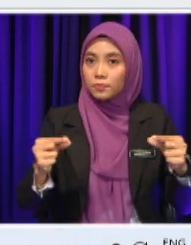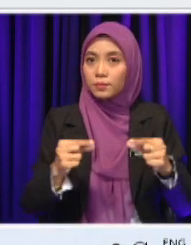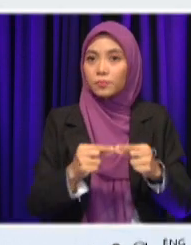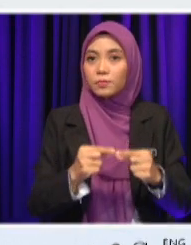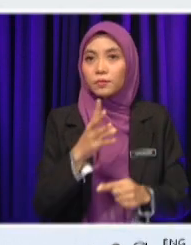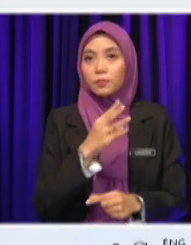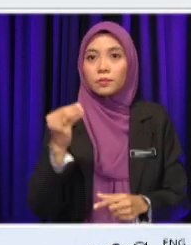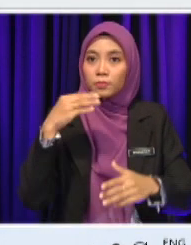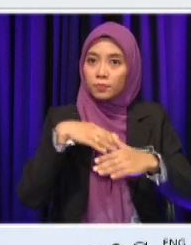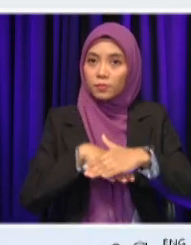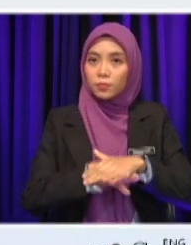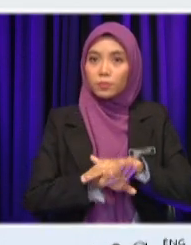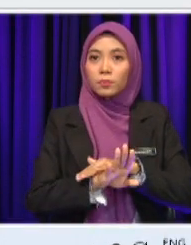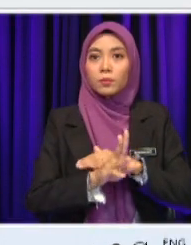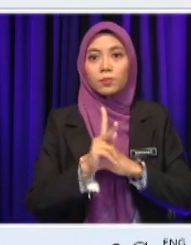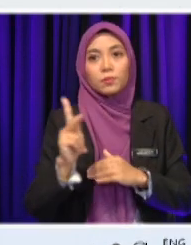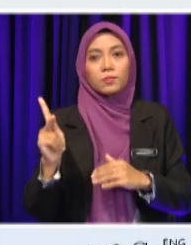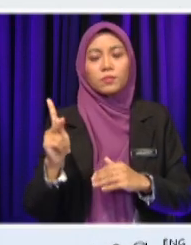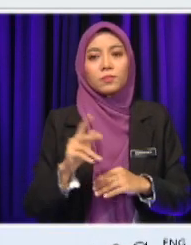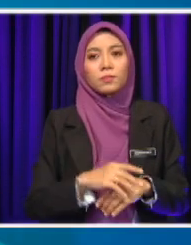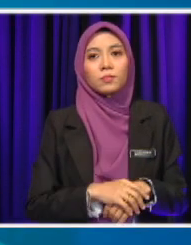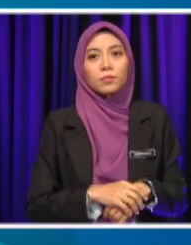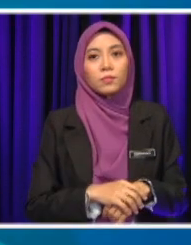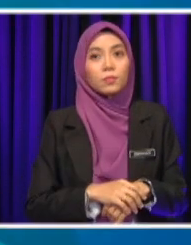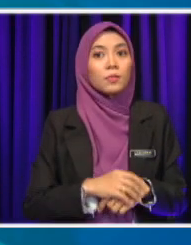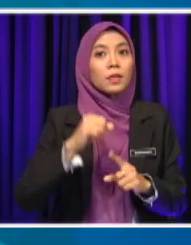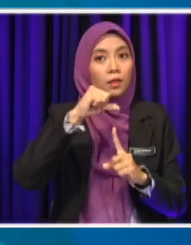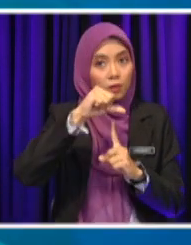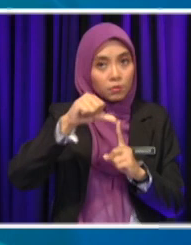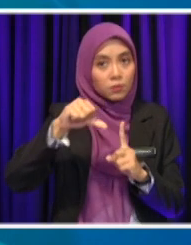dalam ni. Okey, cerita ni sekarang bermakna apabila